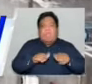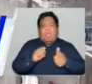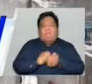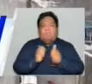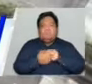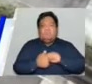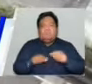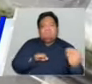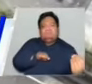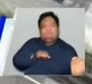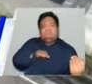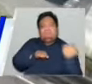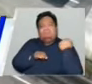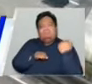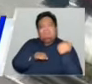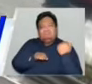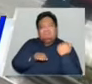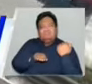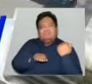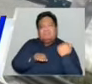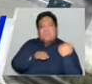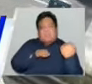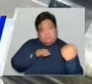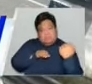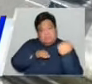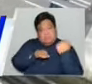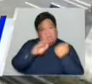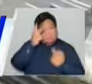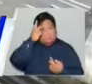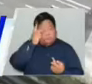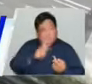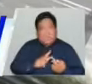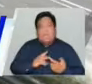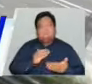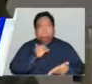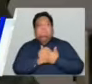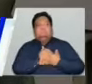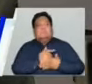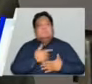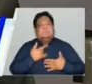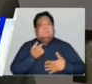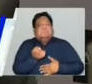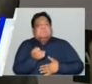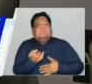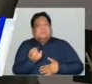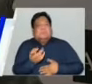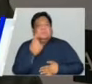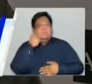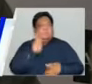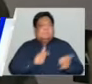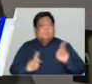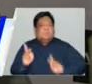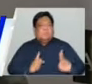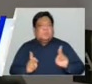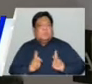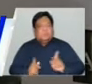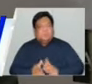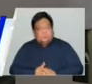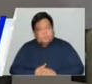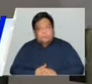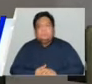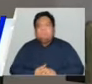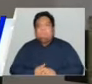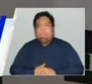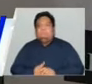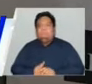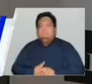o patimog. Ito raw ay para maging iwas pasaway ang carousel. Para talagang exclusive na lang yung